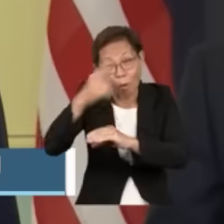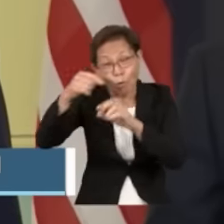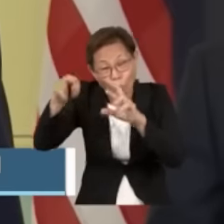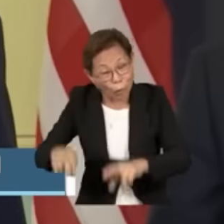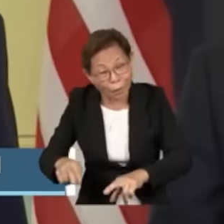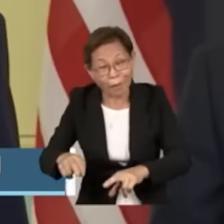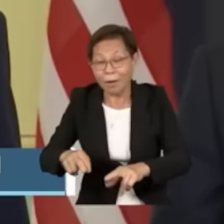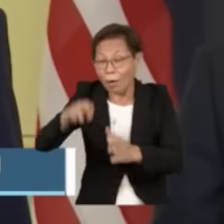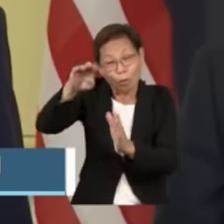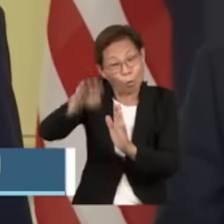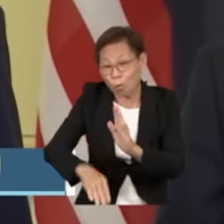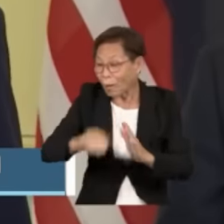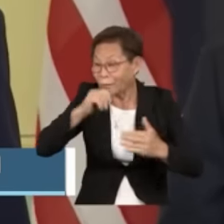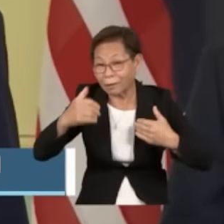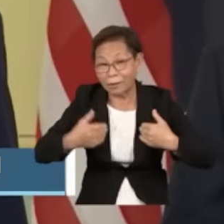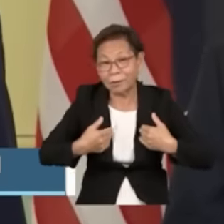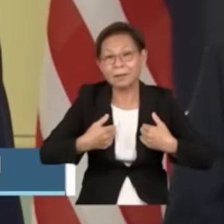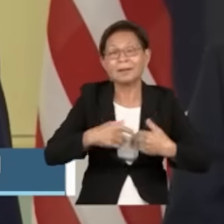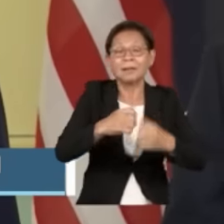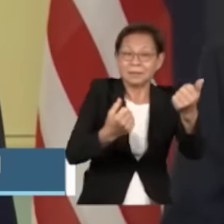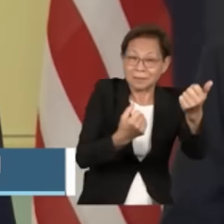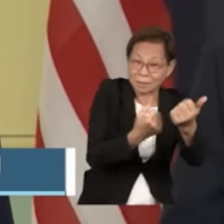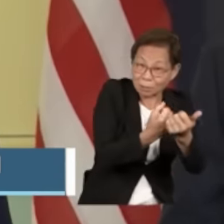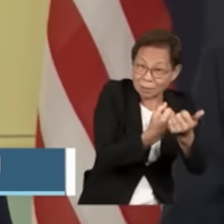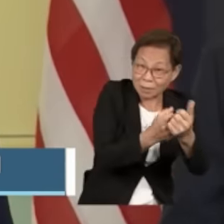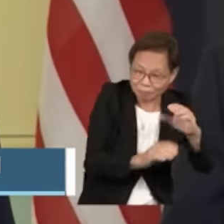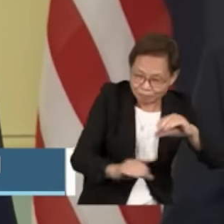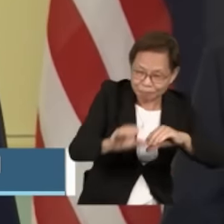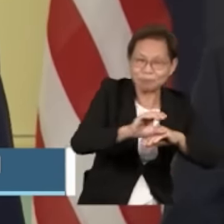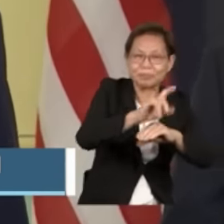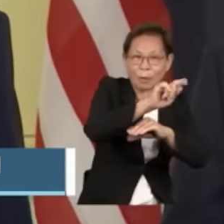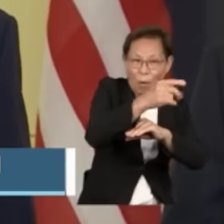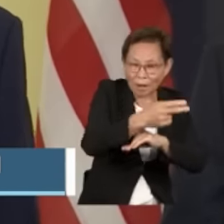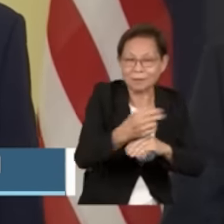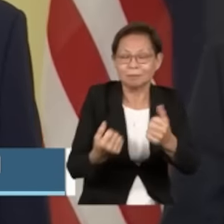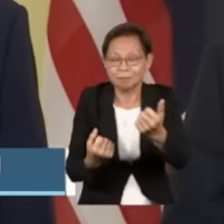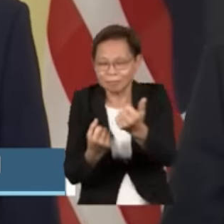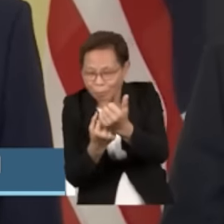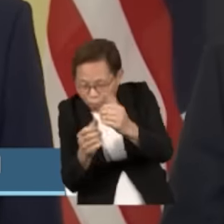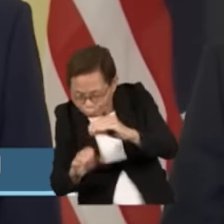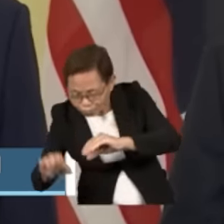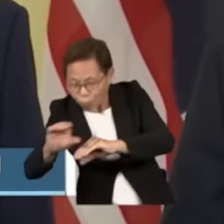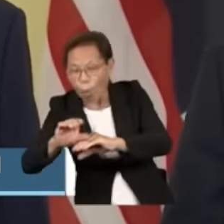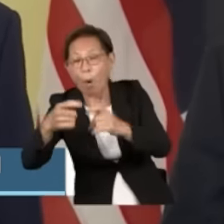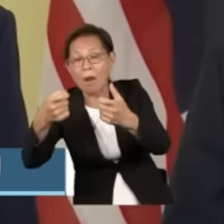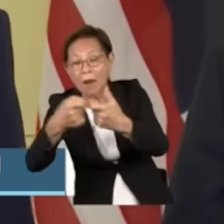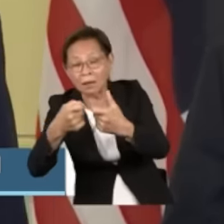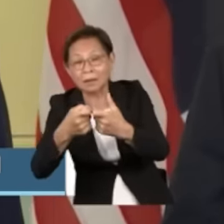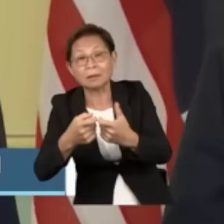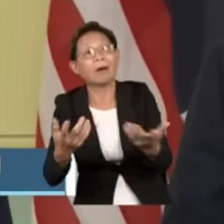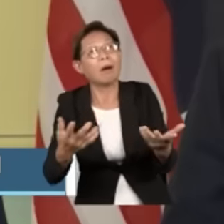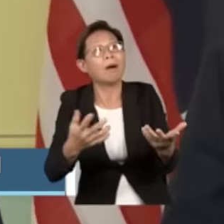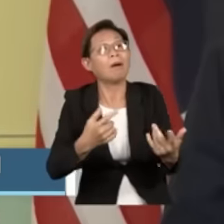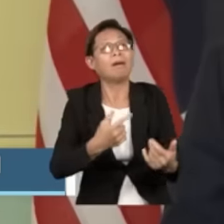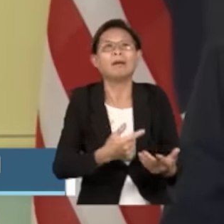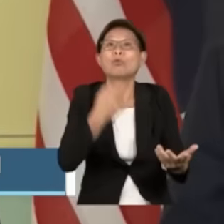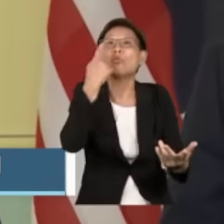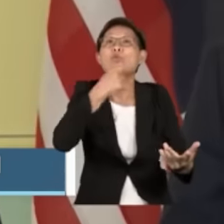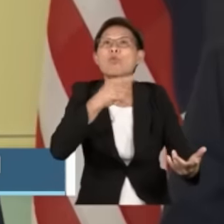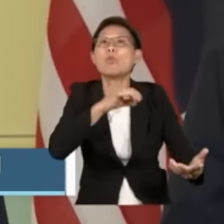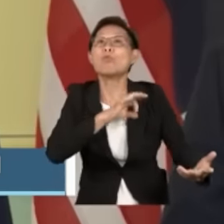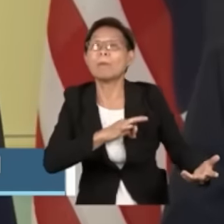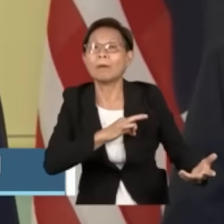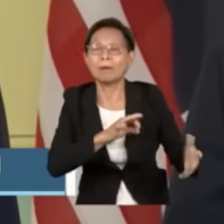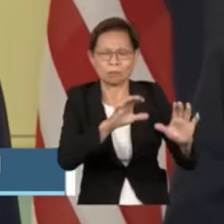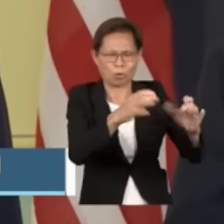haji dan juga subsidi elektrik yang selama ini dimanfaatkan oleh golongan kaya